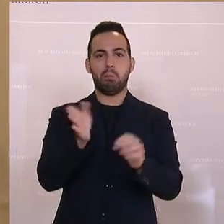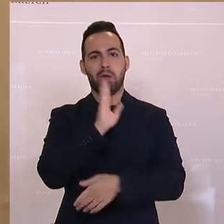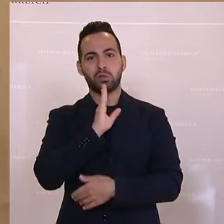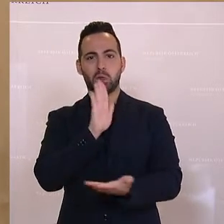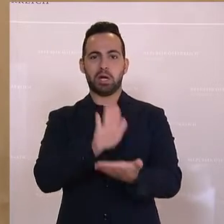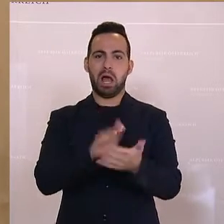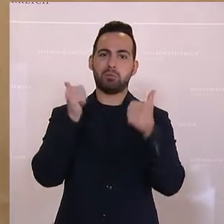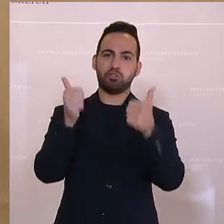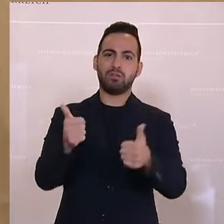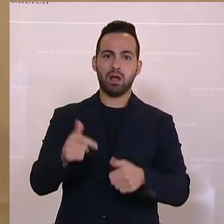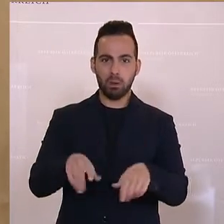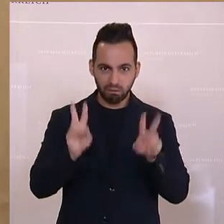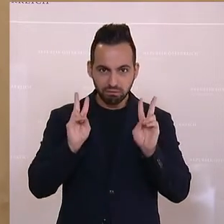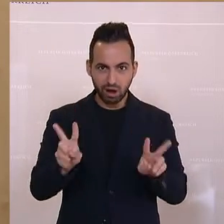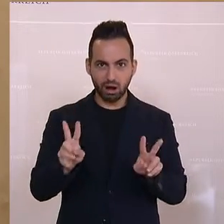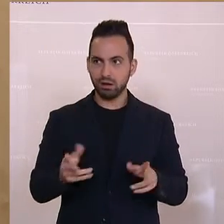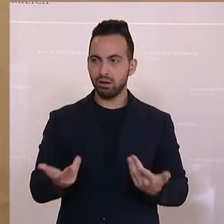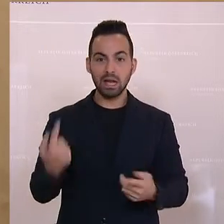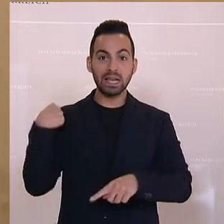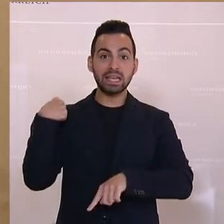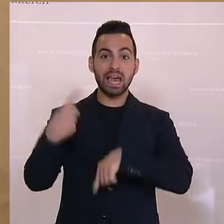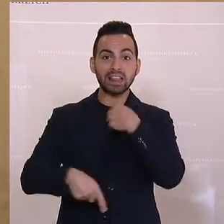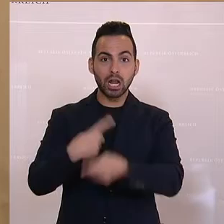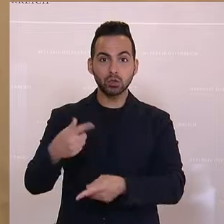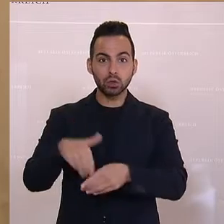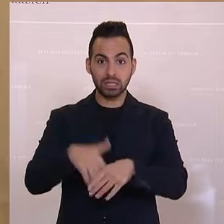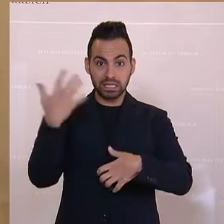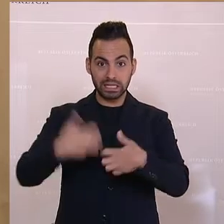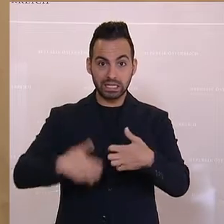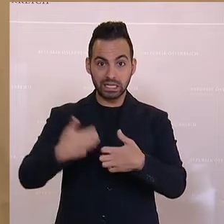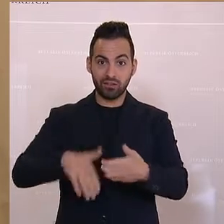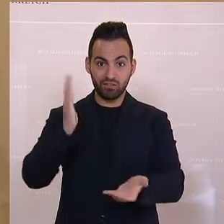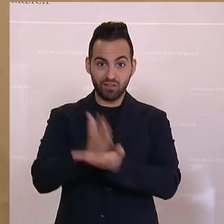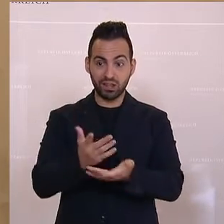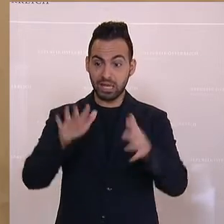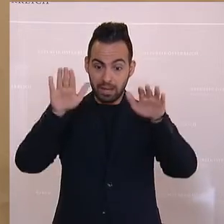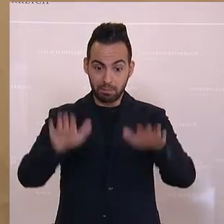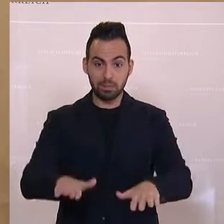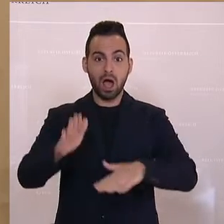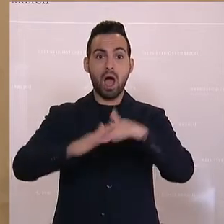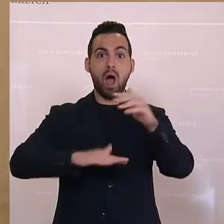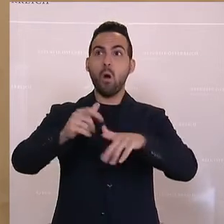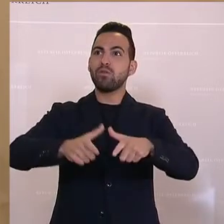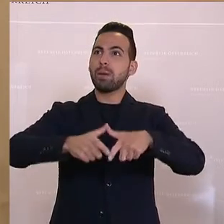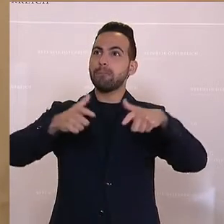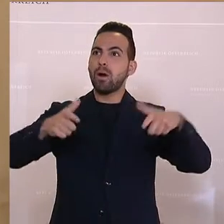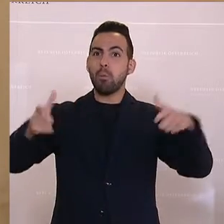ist. In Wahrheit haben Sie hier eine Generation, die nach dem Krieg hier geblieben ist, die dieses Land aufgebaut